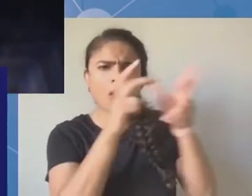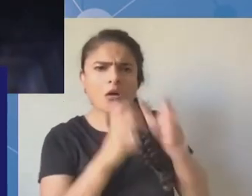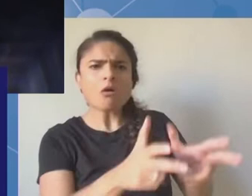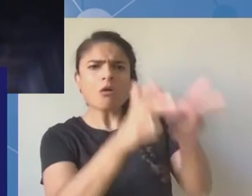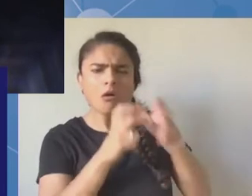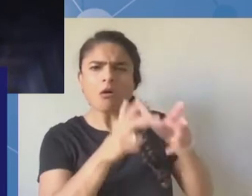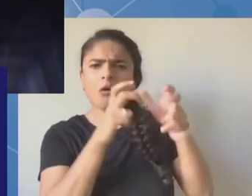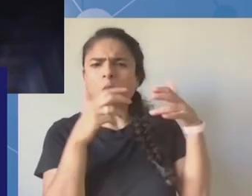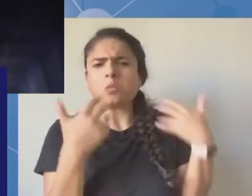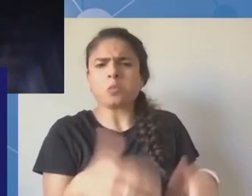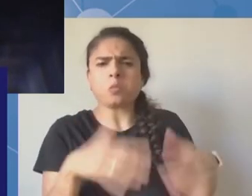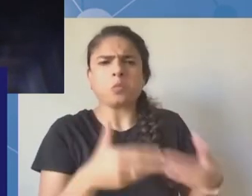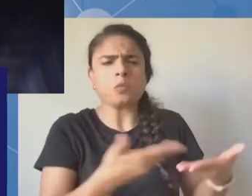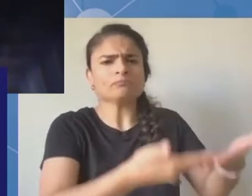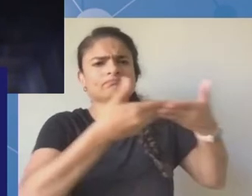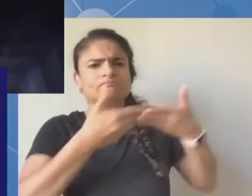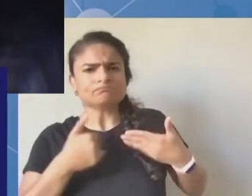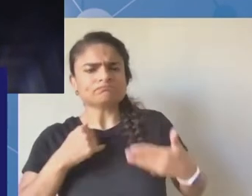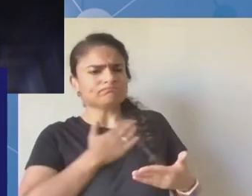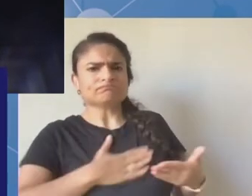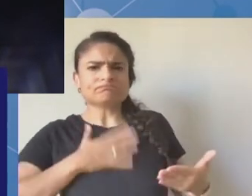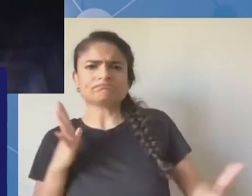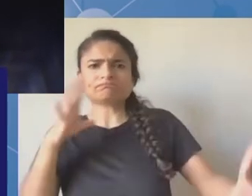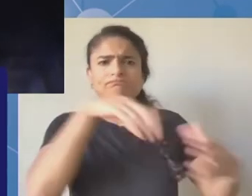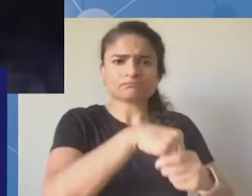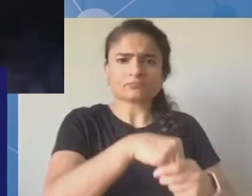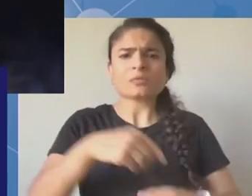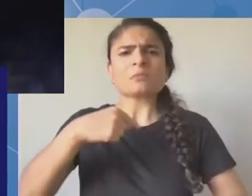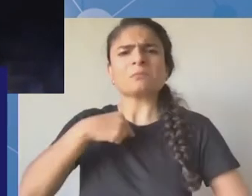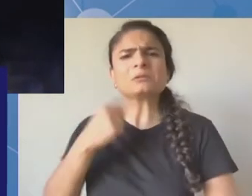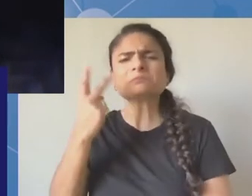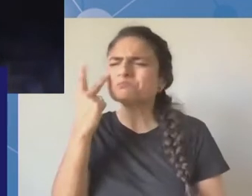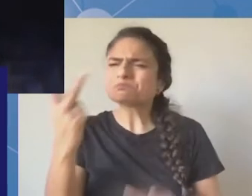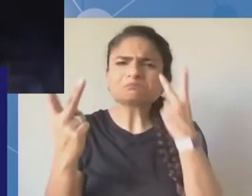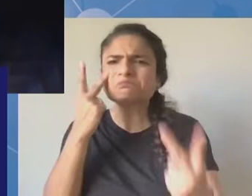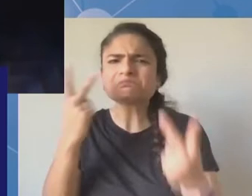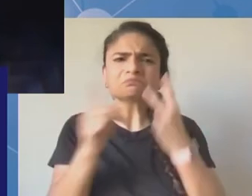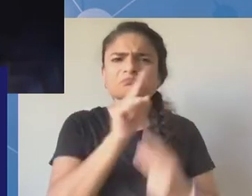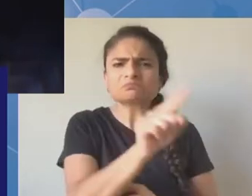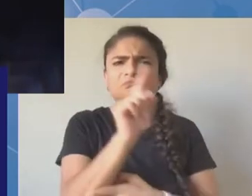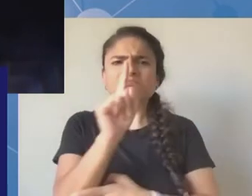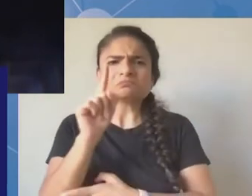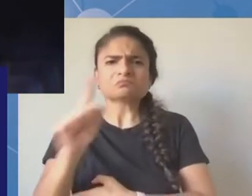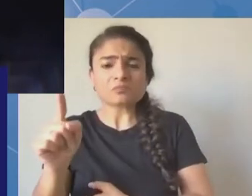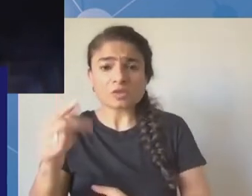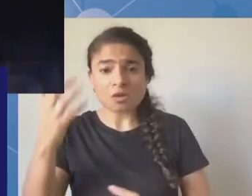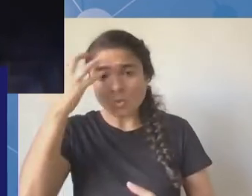جلسات. لم يتم الحديث عن عمليات الإقصاء